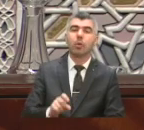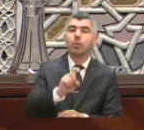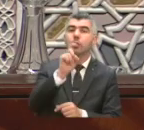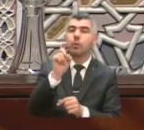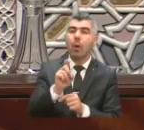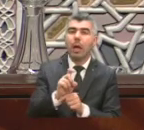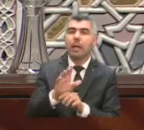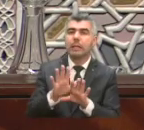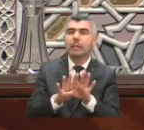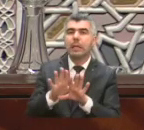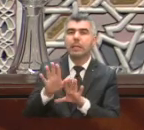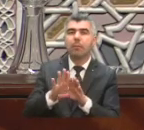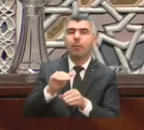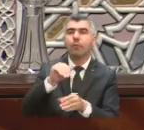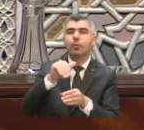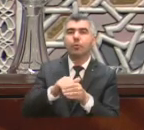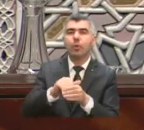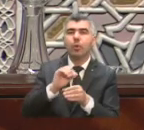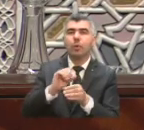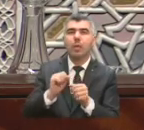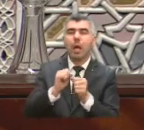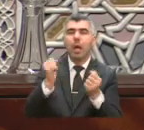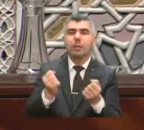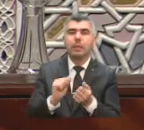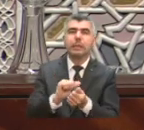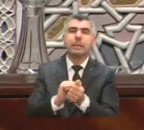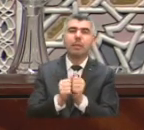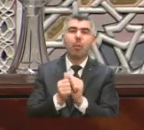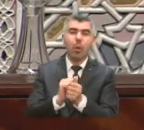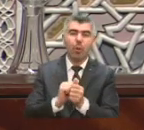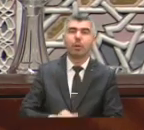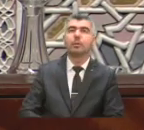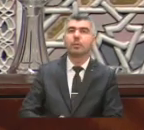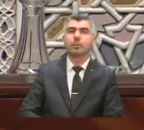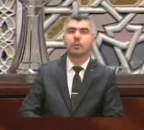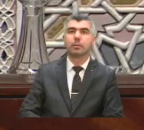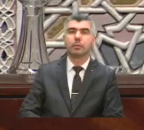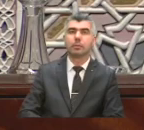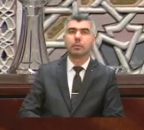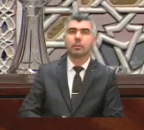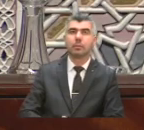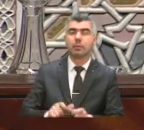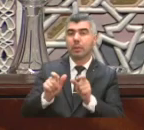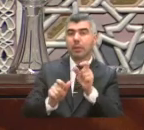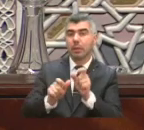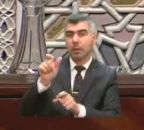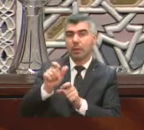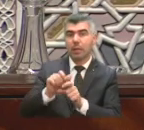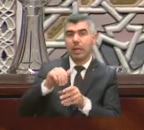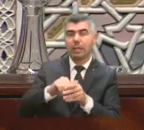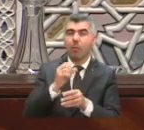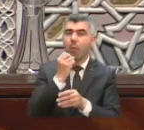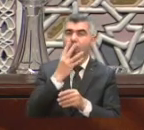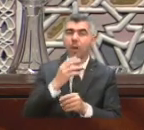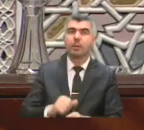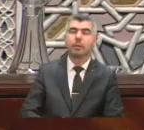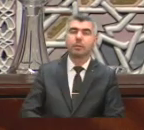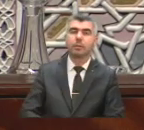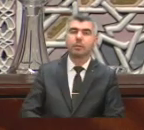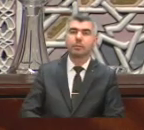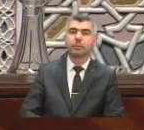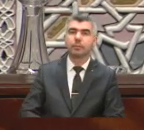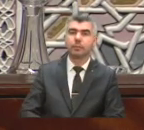تدبير الصندوق الوطني لتنمية الرياضة للسيدات والسادة النواب المحترمين من الفريق الاشتراكي المعارضة